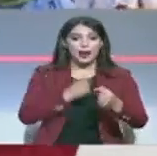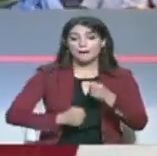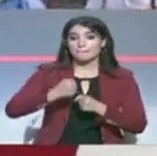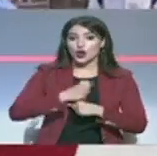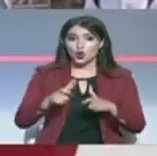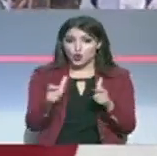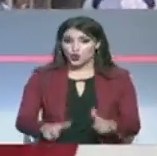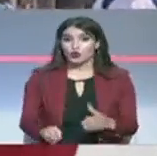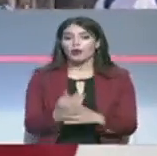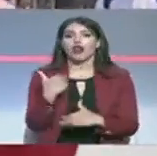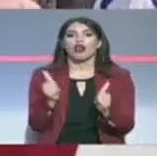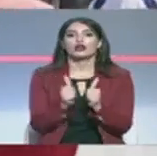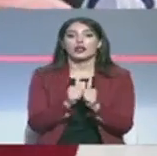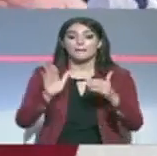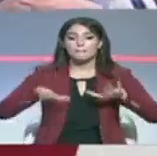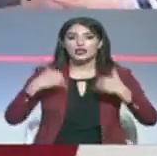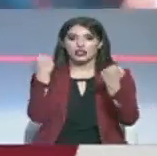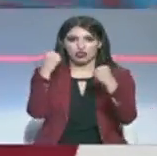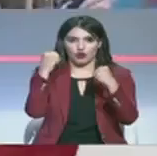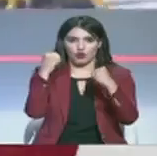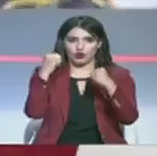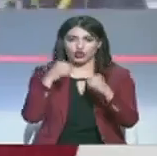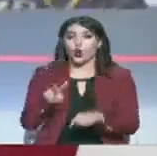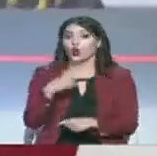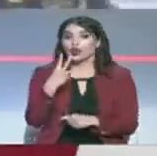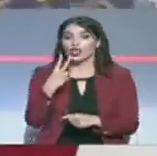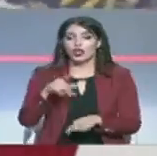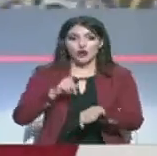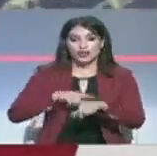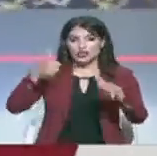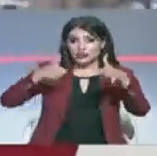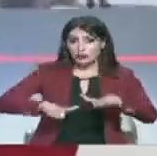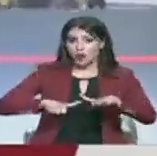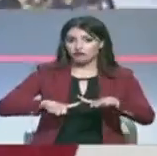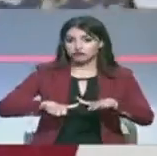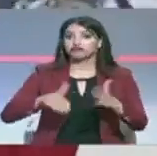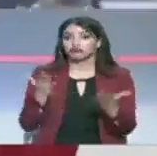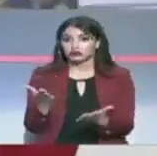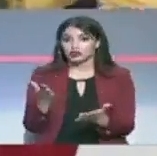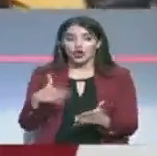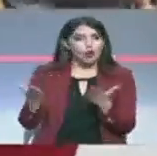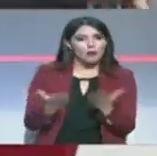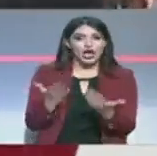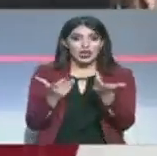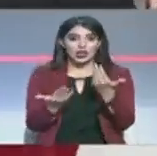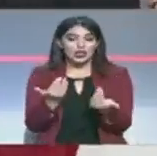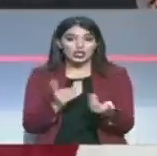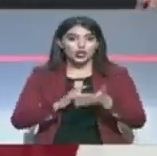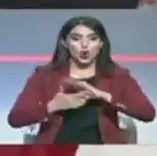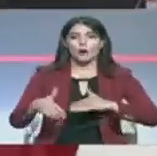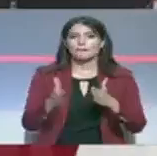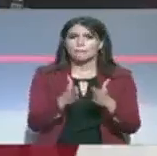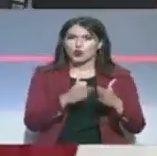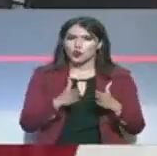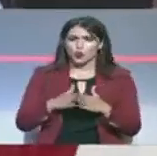الحكومة 11 بعد الثورة والثانية في ظرف 6 أشهر، فبين انتظارات ومطالب